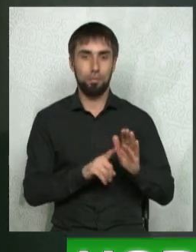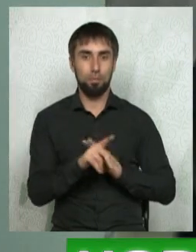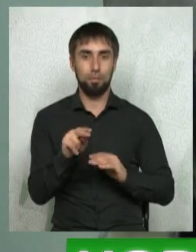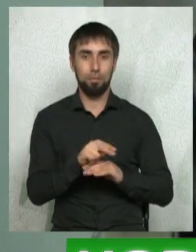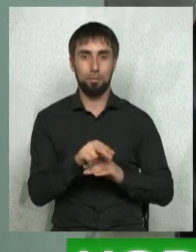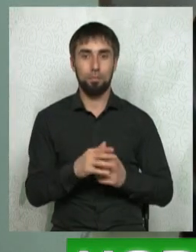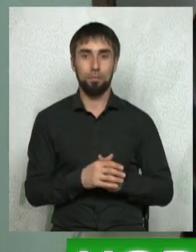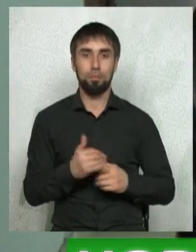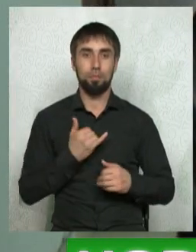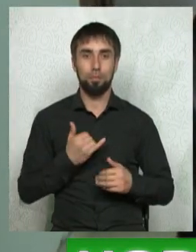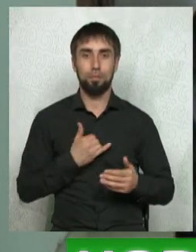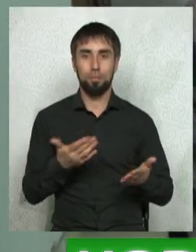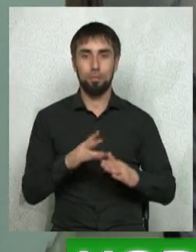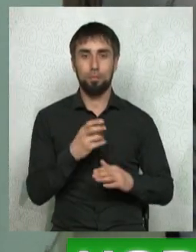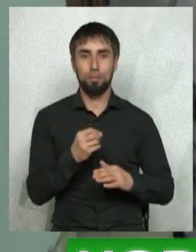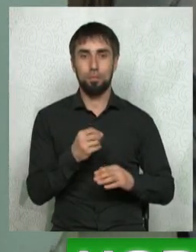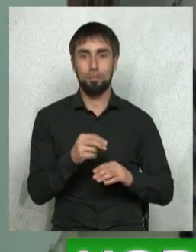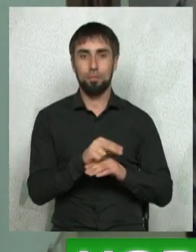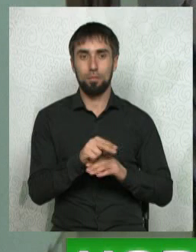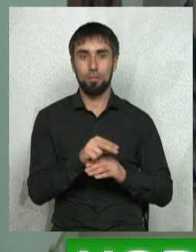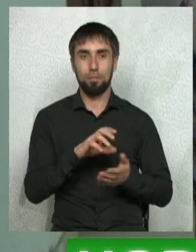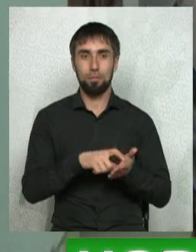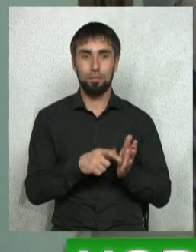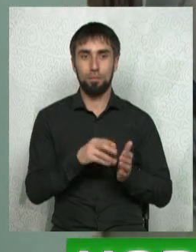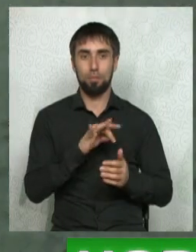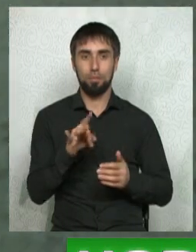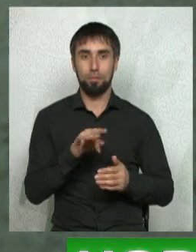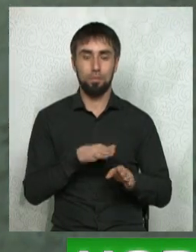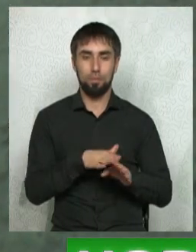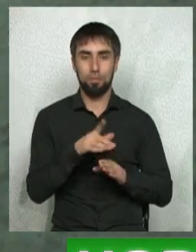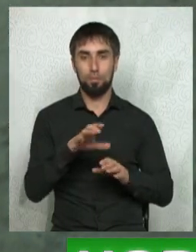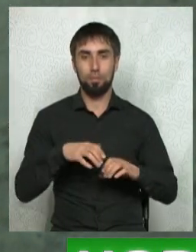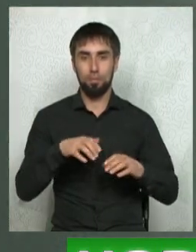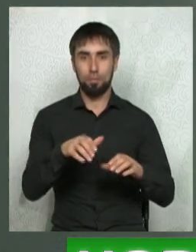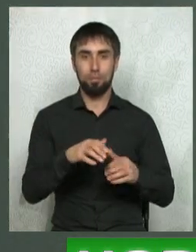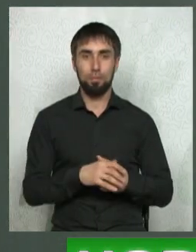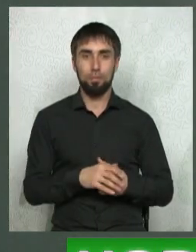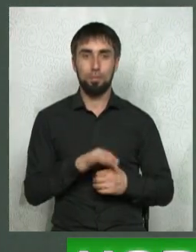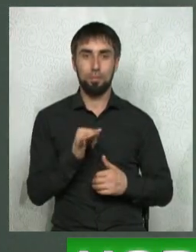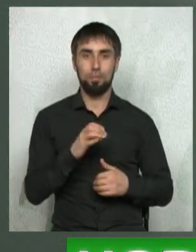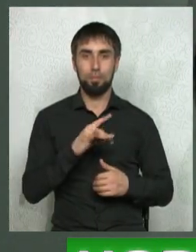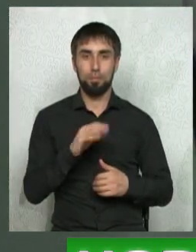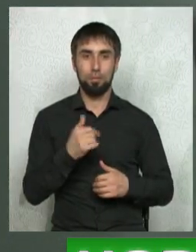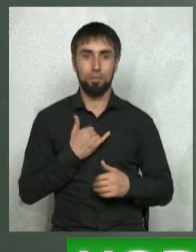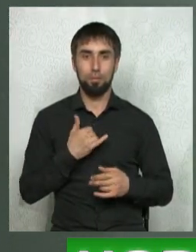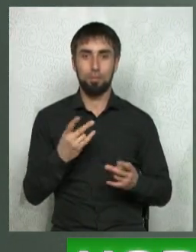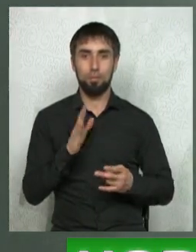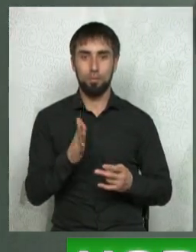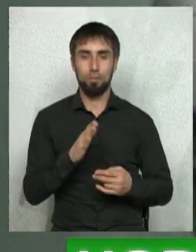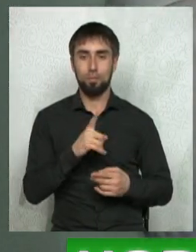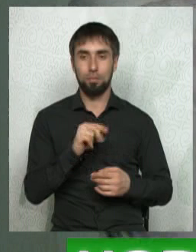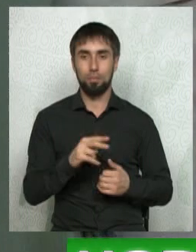ремонт. У нас остались недоделанные помещения, вот коридор полностью плитку положить. И слева у нас должен быть зал,